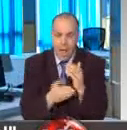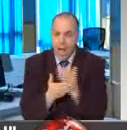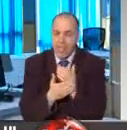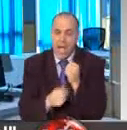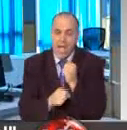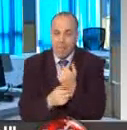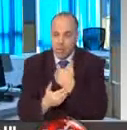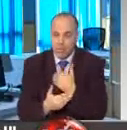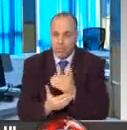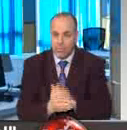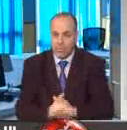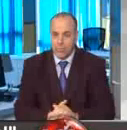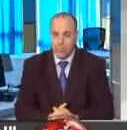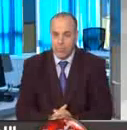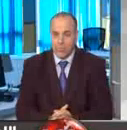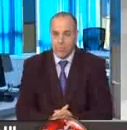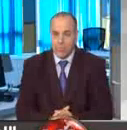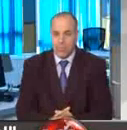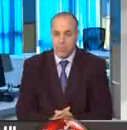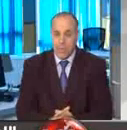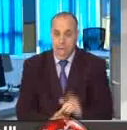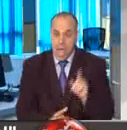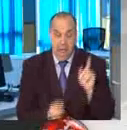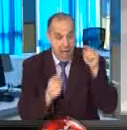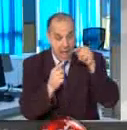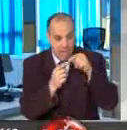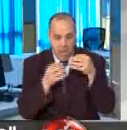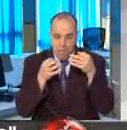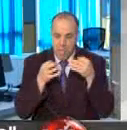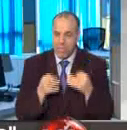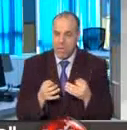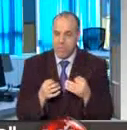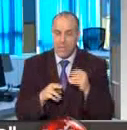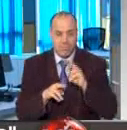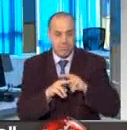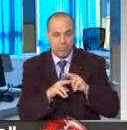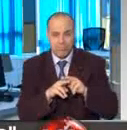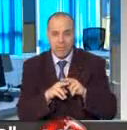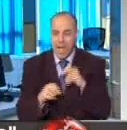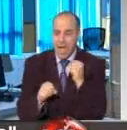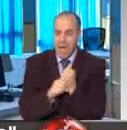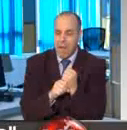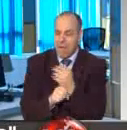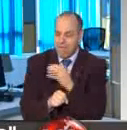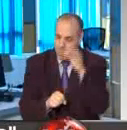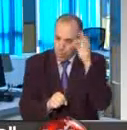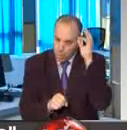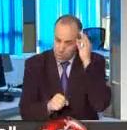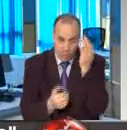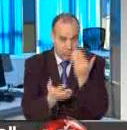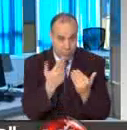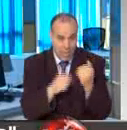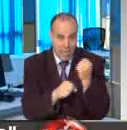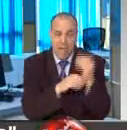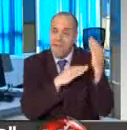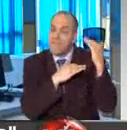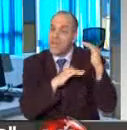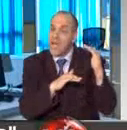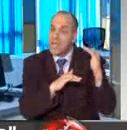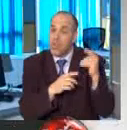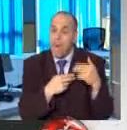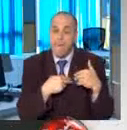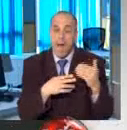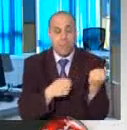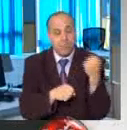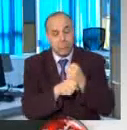الاستثمار. إن هدفنا الأساسي هو تحسين مناخ الأعمال في تونس لجلب الاستثمارات الخارجية وبعث